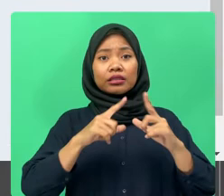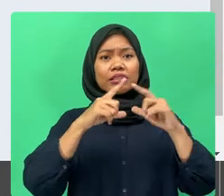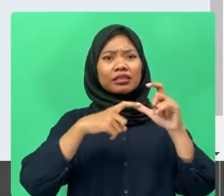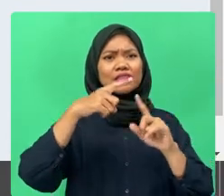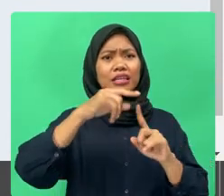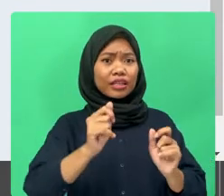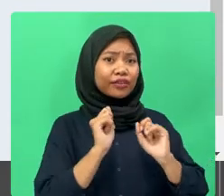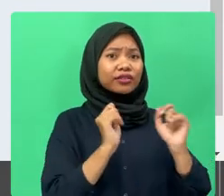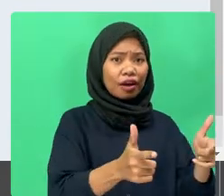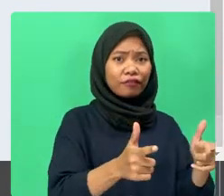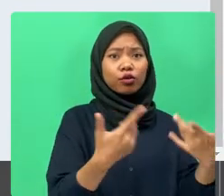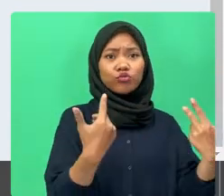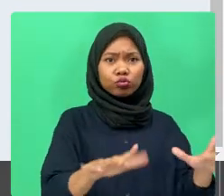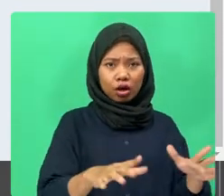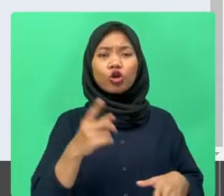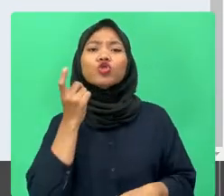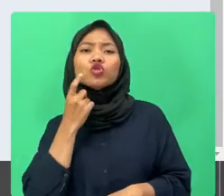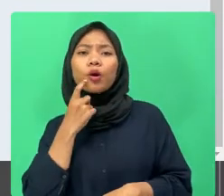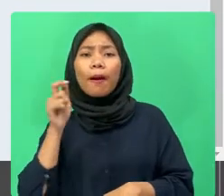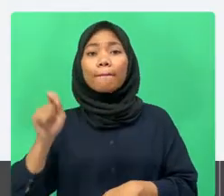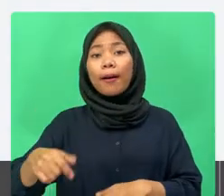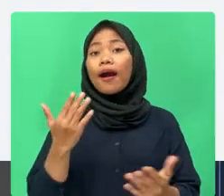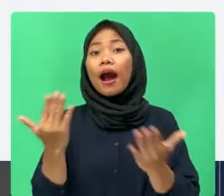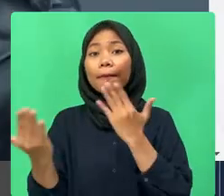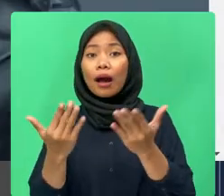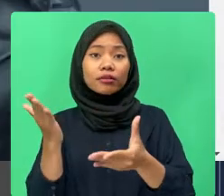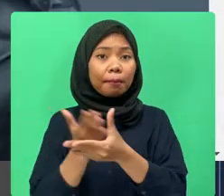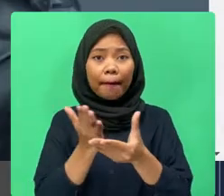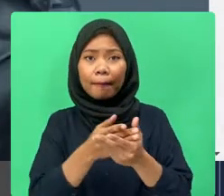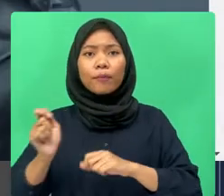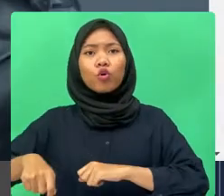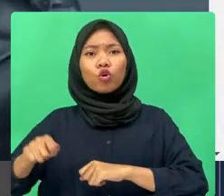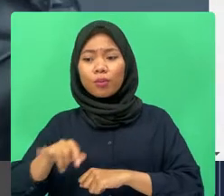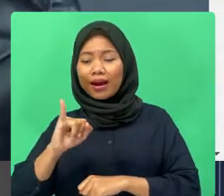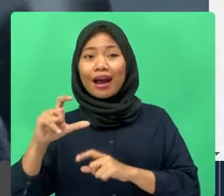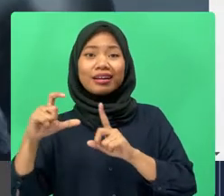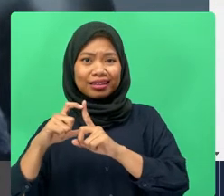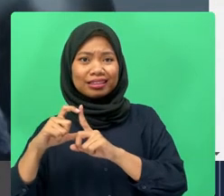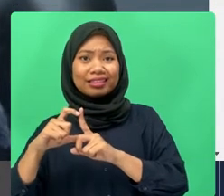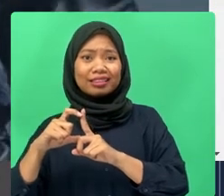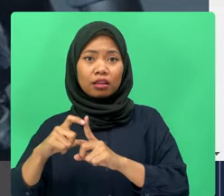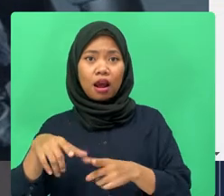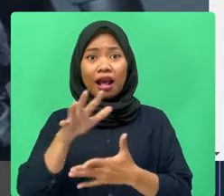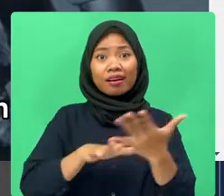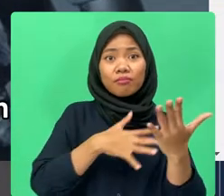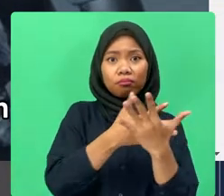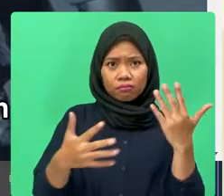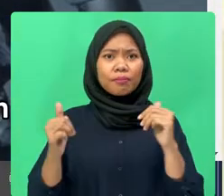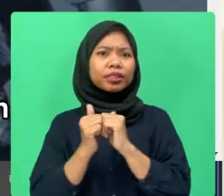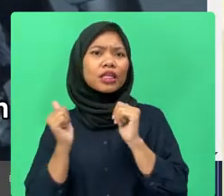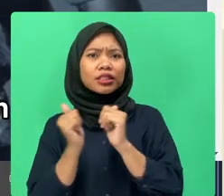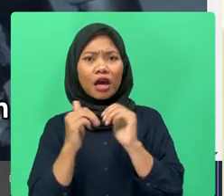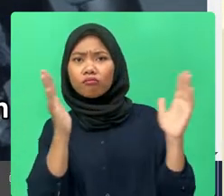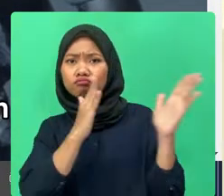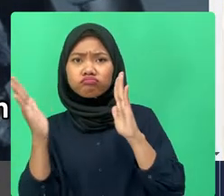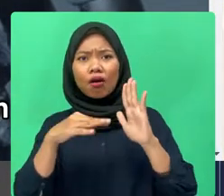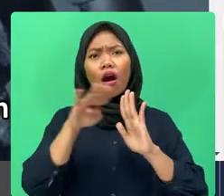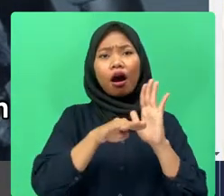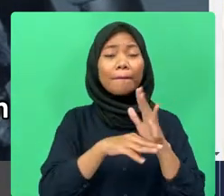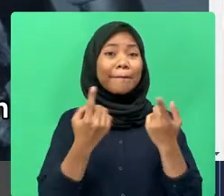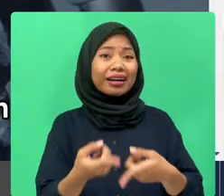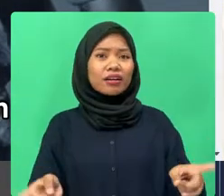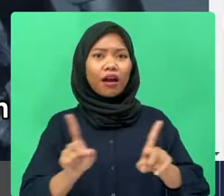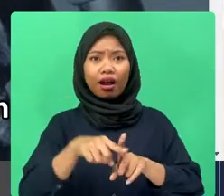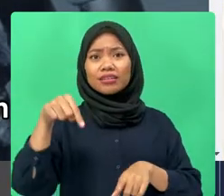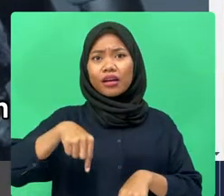menghemat waktu, Justin kemudian mendaftarkan diri dan mencoba menggunakan aplikasi dokumenhukum.id. Lewat draft perjanjian